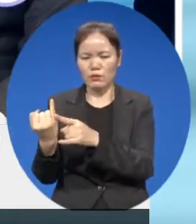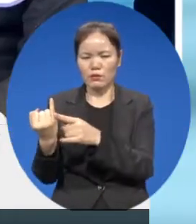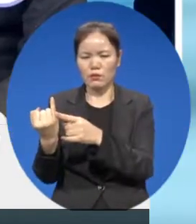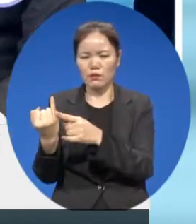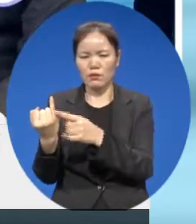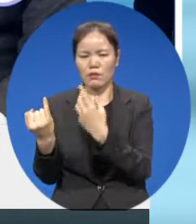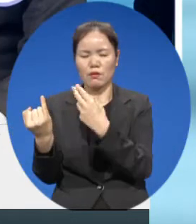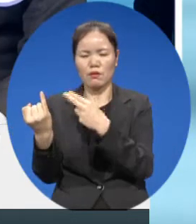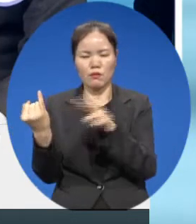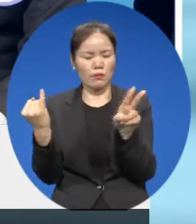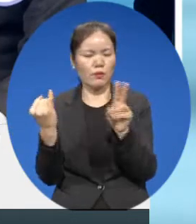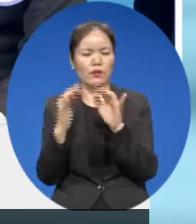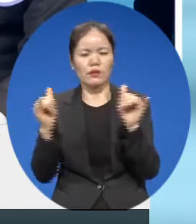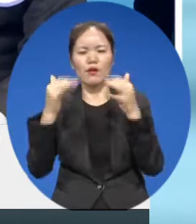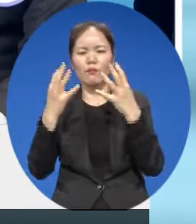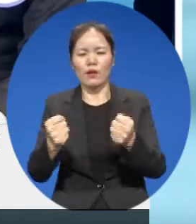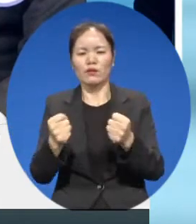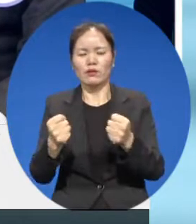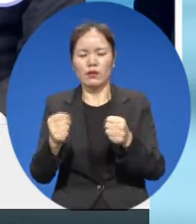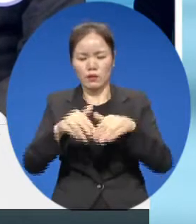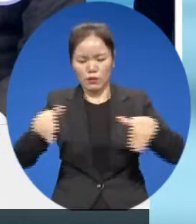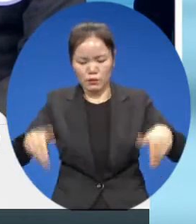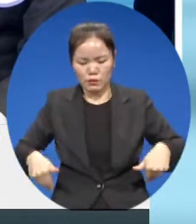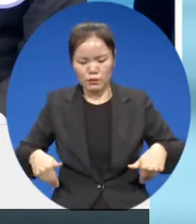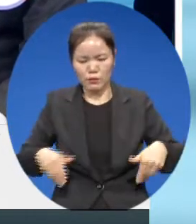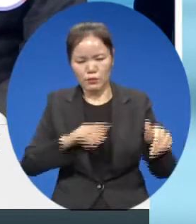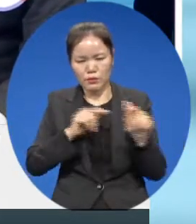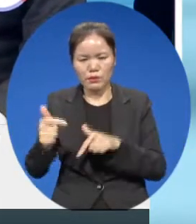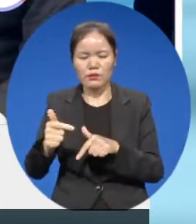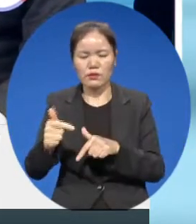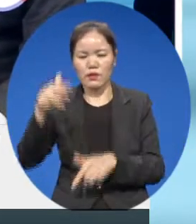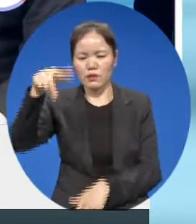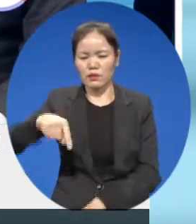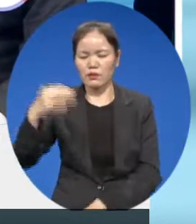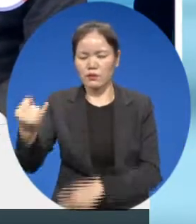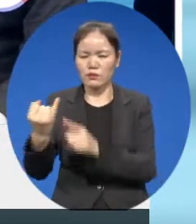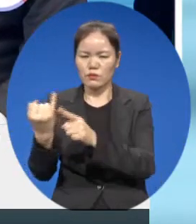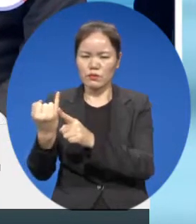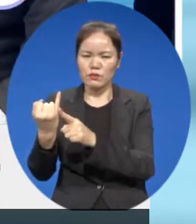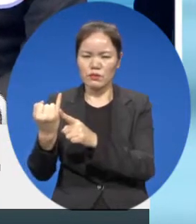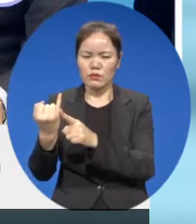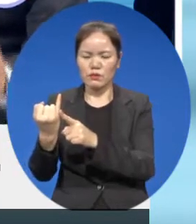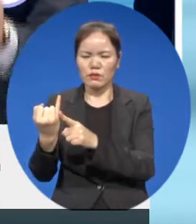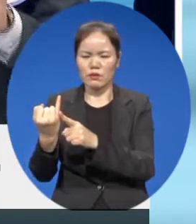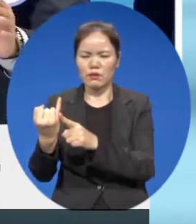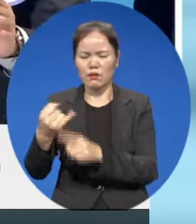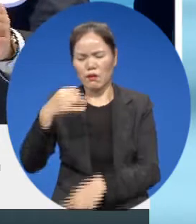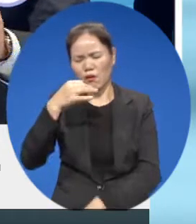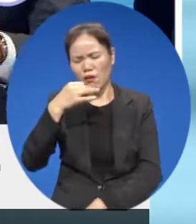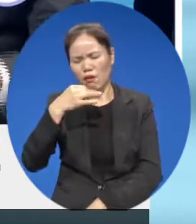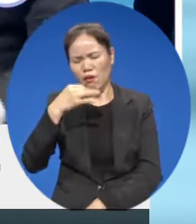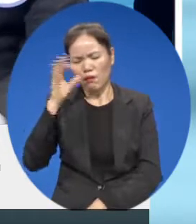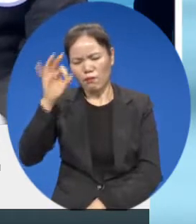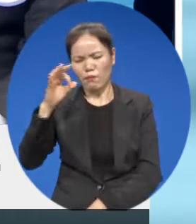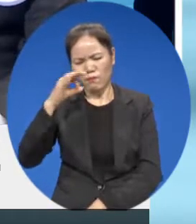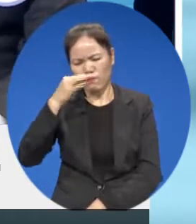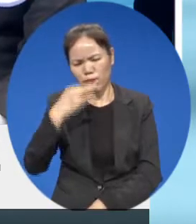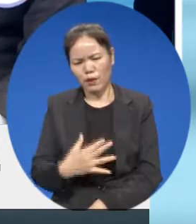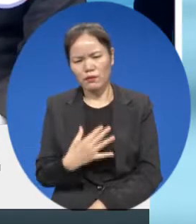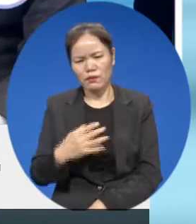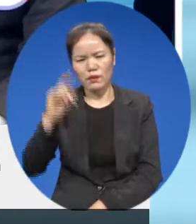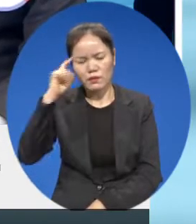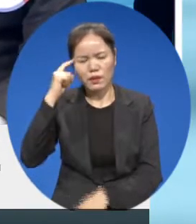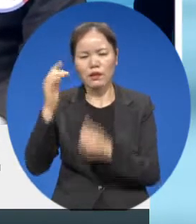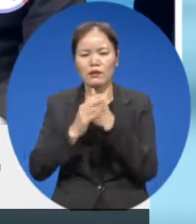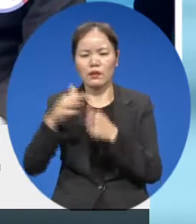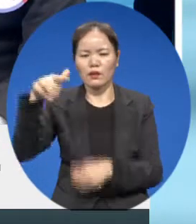사람들 꽤 있다 특히 또 중도층 이나 무당 층에서 추미애 장관에 대한 피로감이 상당하다 이런 판단을 내리고 추 생가를 때리는 데